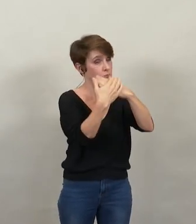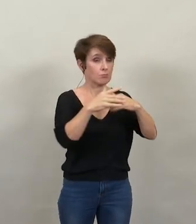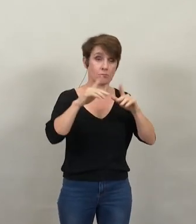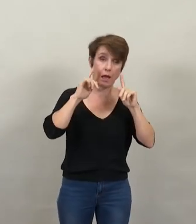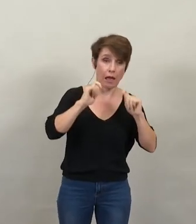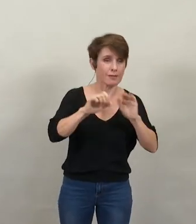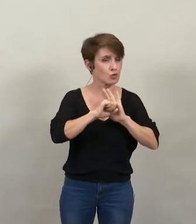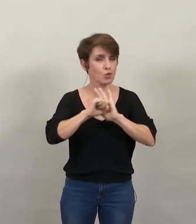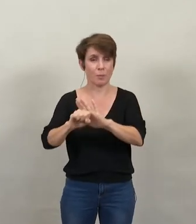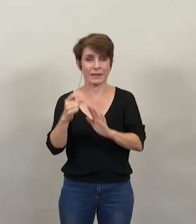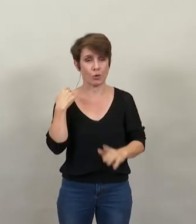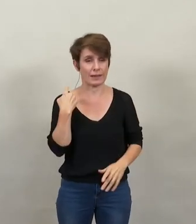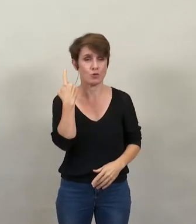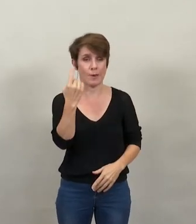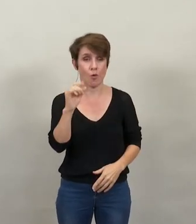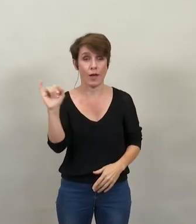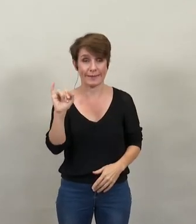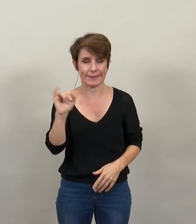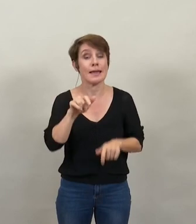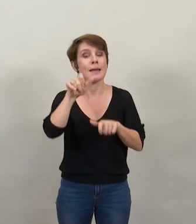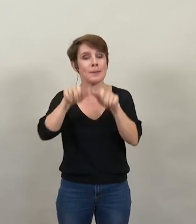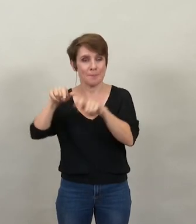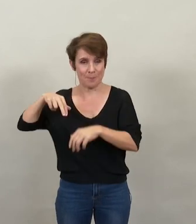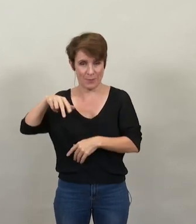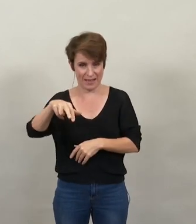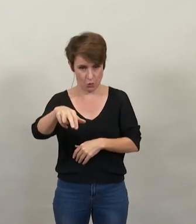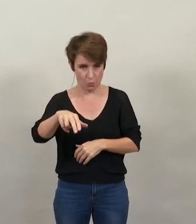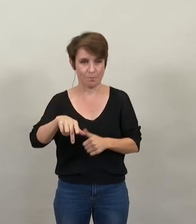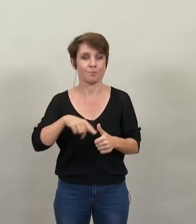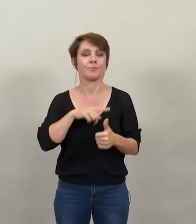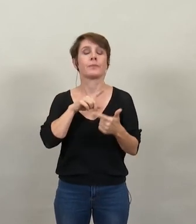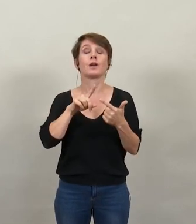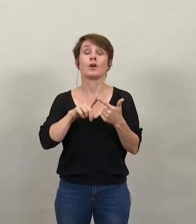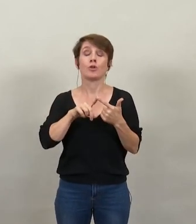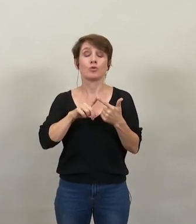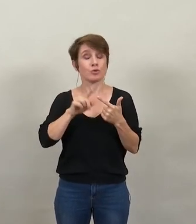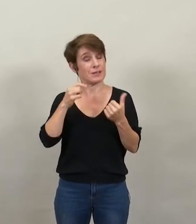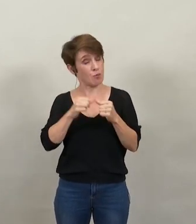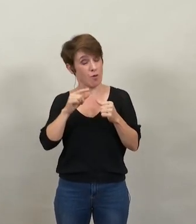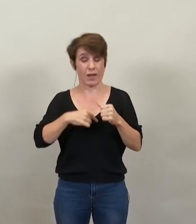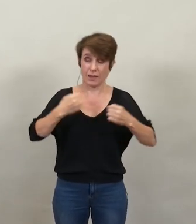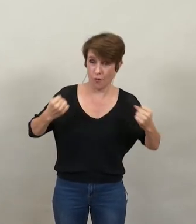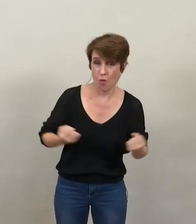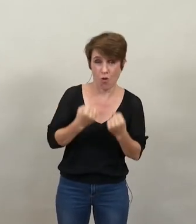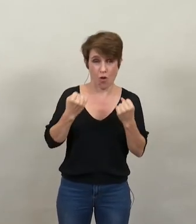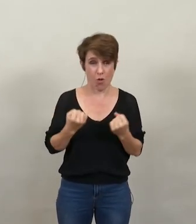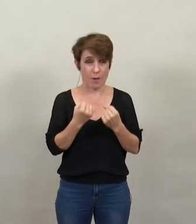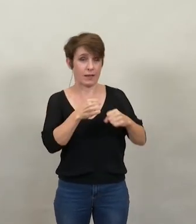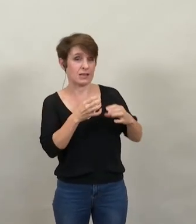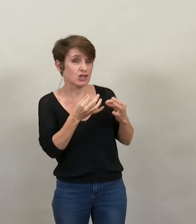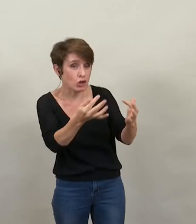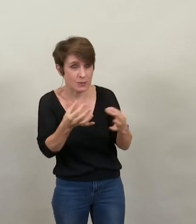toutes les autres moyens de déplacement engager des campagnes de sensibilisation sur le partage et le respect des